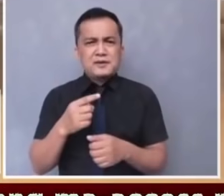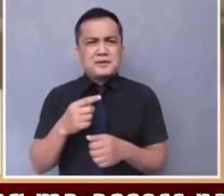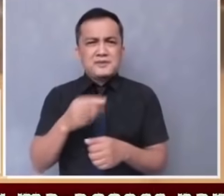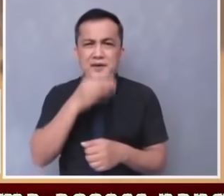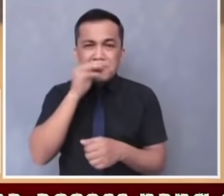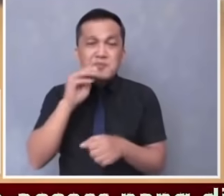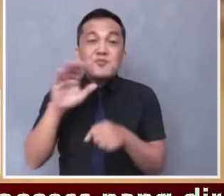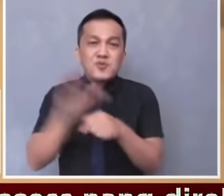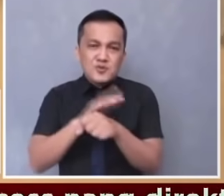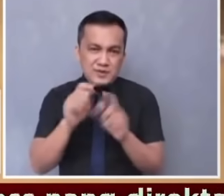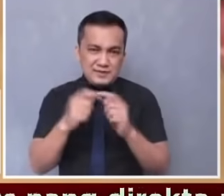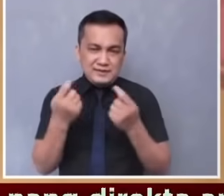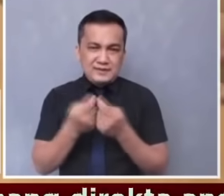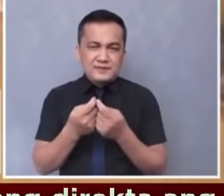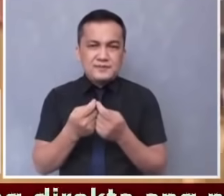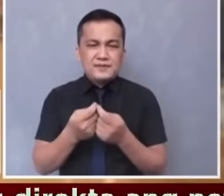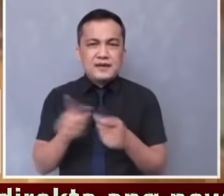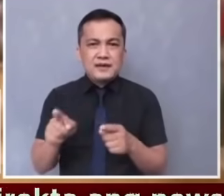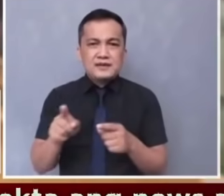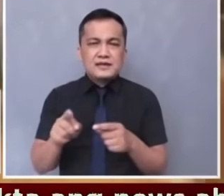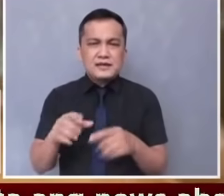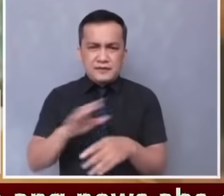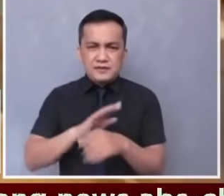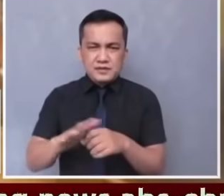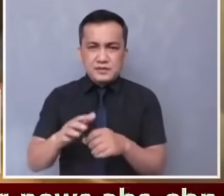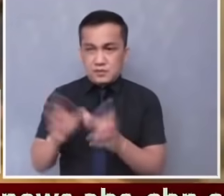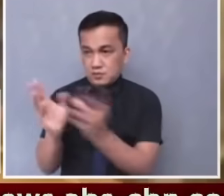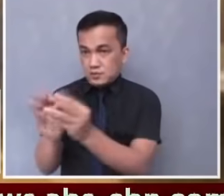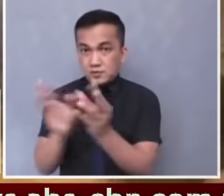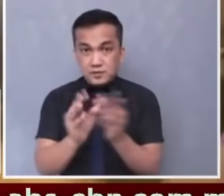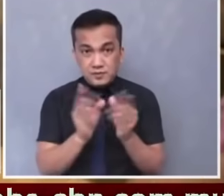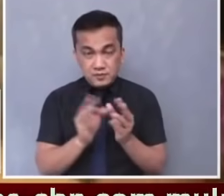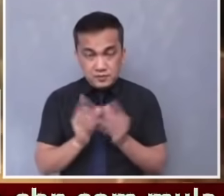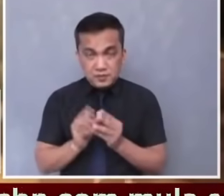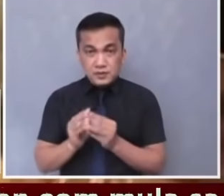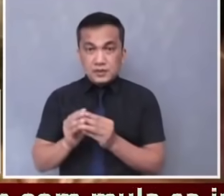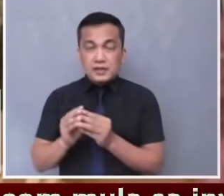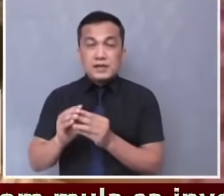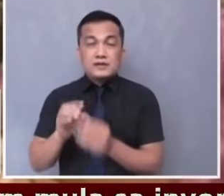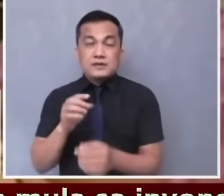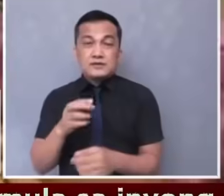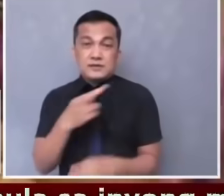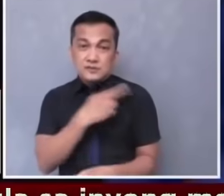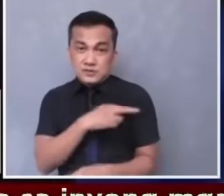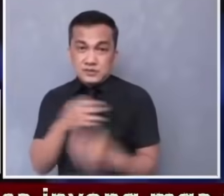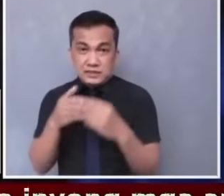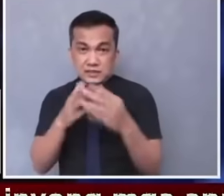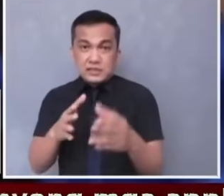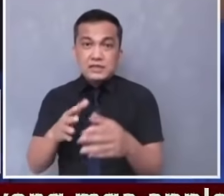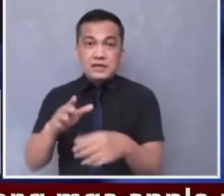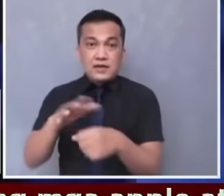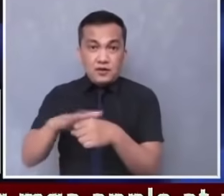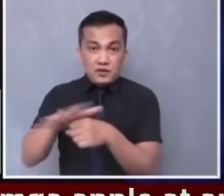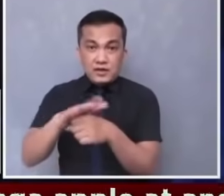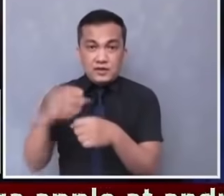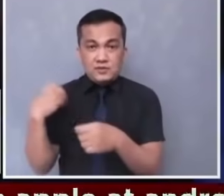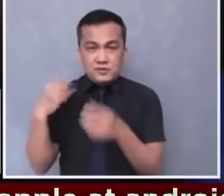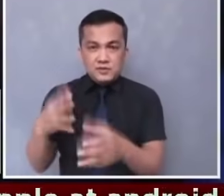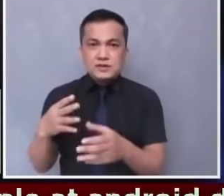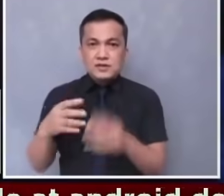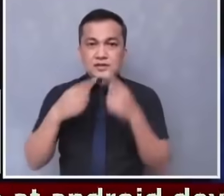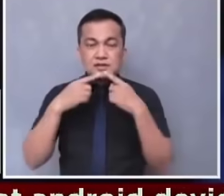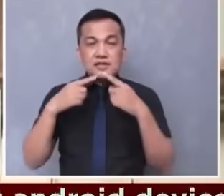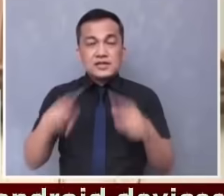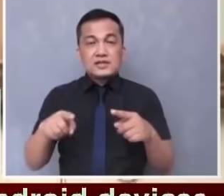Samantala, maliban sa pakikipagpulong sa mga religious leaders at local officials, idineklara rin si Pacquiao bilang adopted son ng Santa